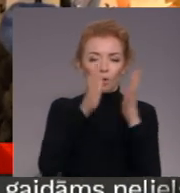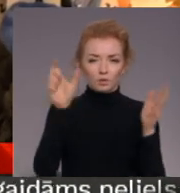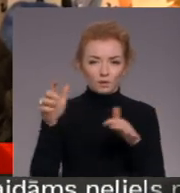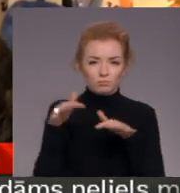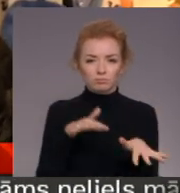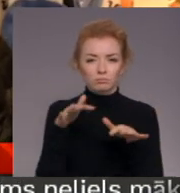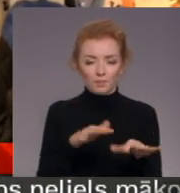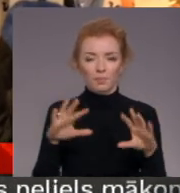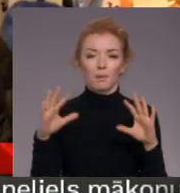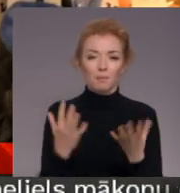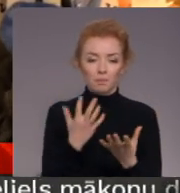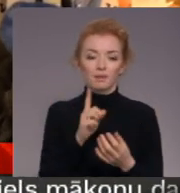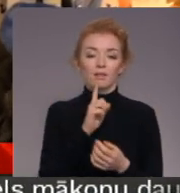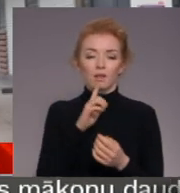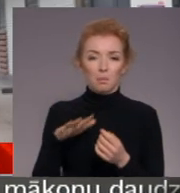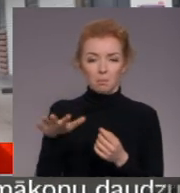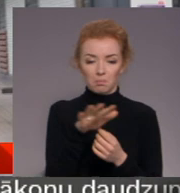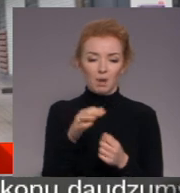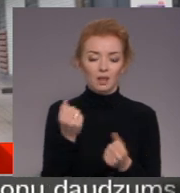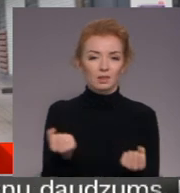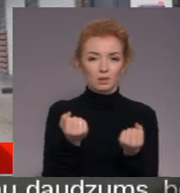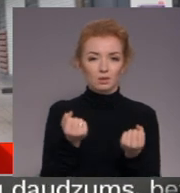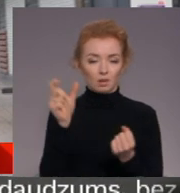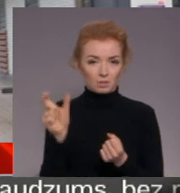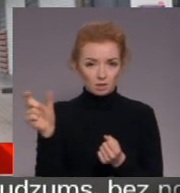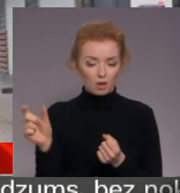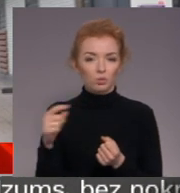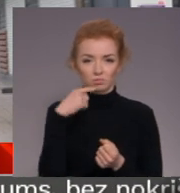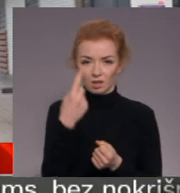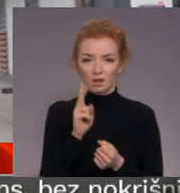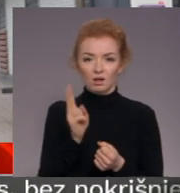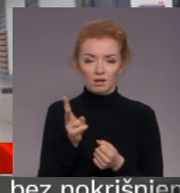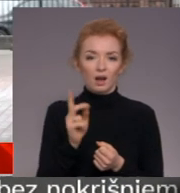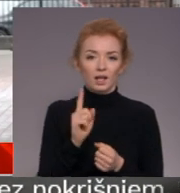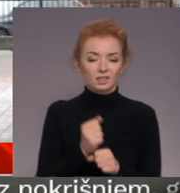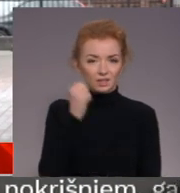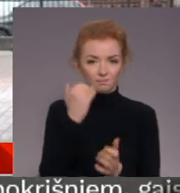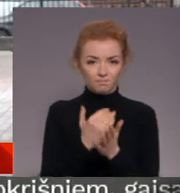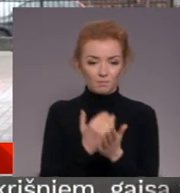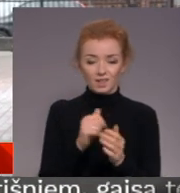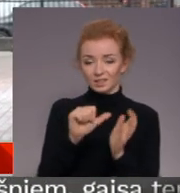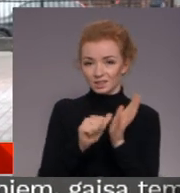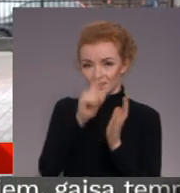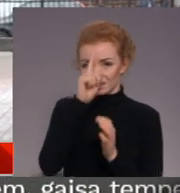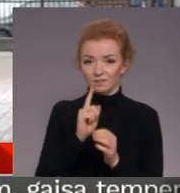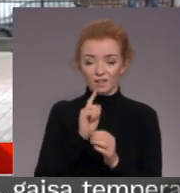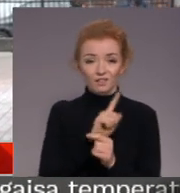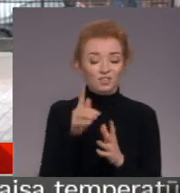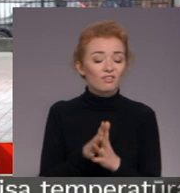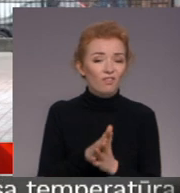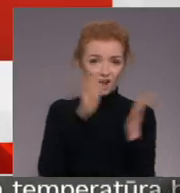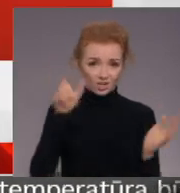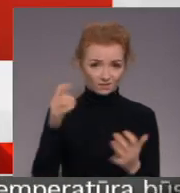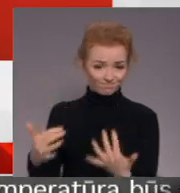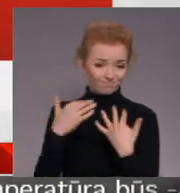plūsma. Savukārt daļa Liepājas PT tirgos strādājošo uzņēmēju pauda bažas par ierobežojumiem, balstoties uz faktu, ka sestdienas un svētdienas viņiem bieži lielākais peļņas